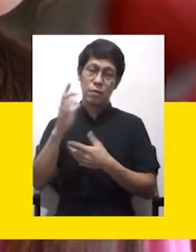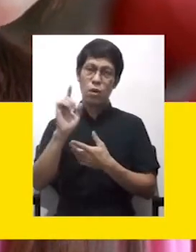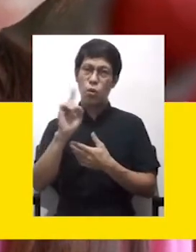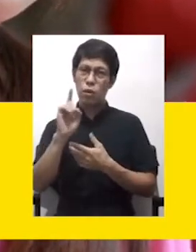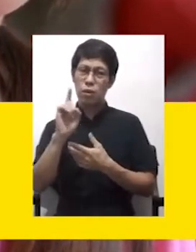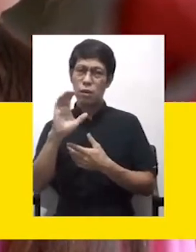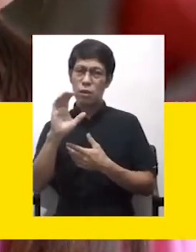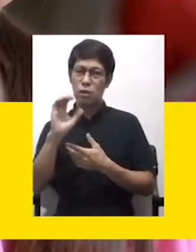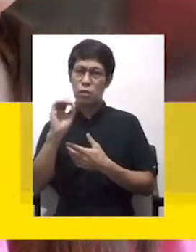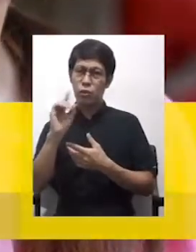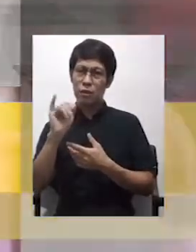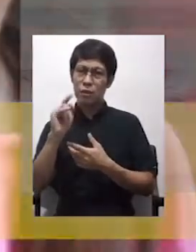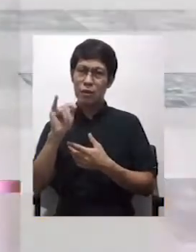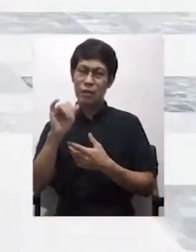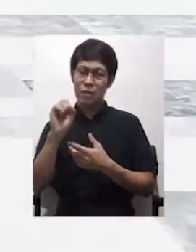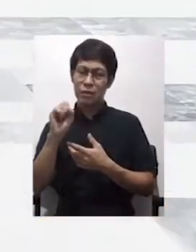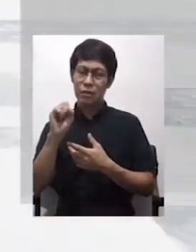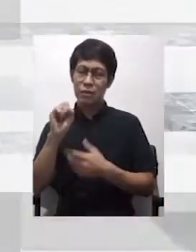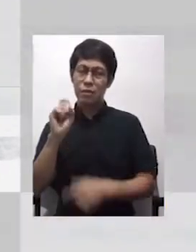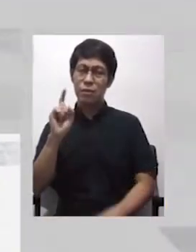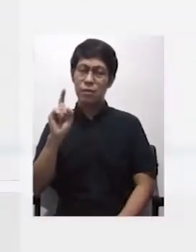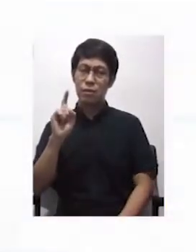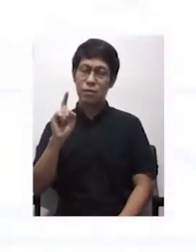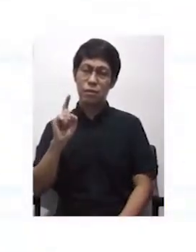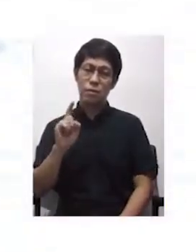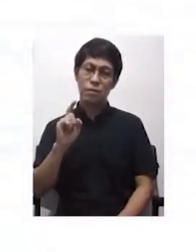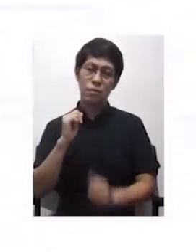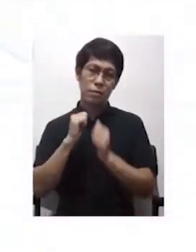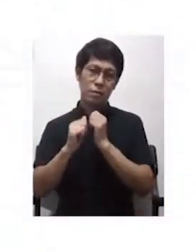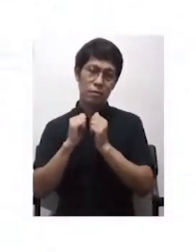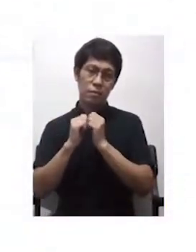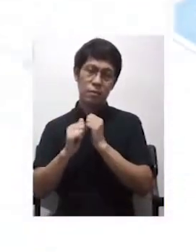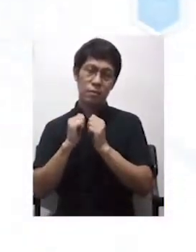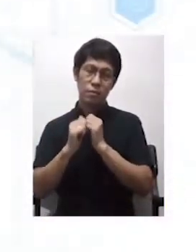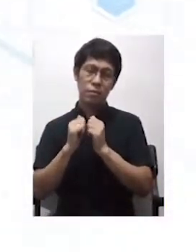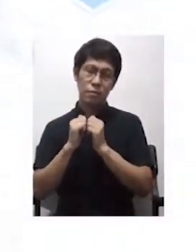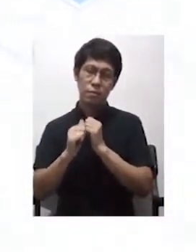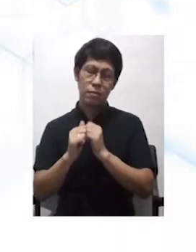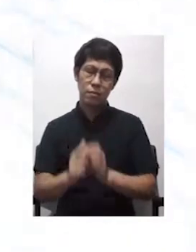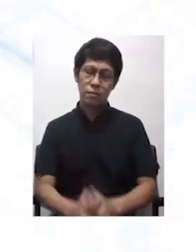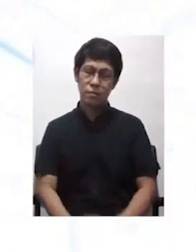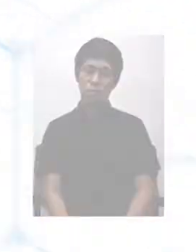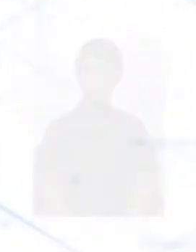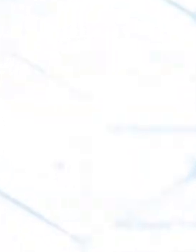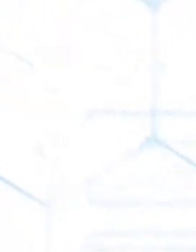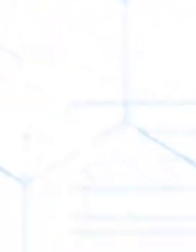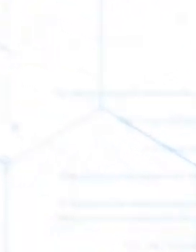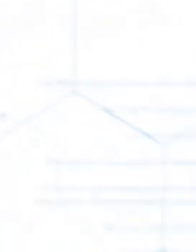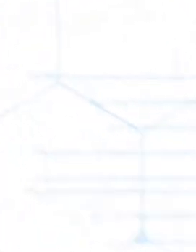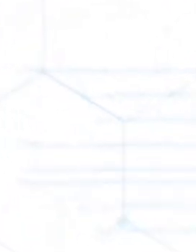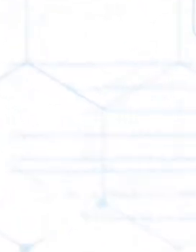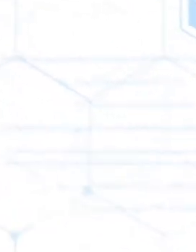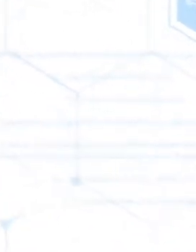donate@kapwako.org. Maraming salamat. Ano ba ang cholecystitis?